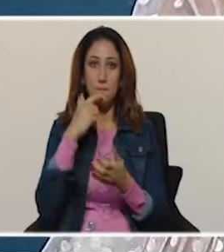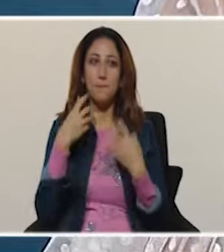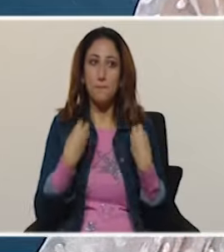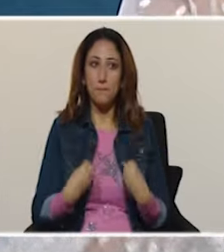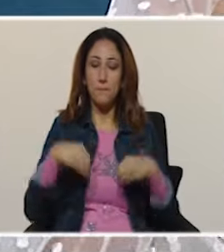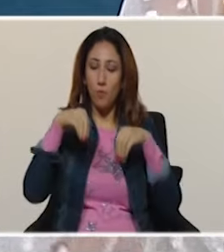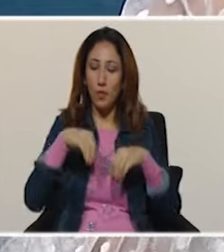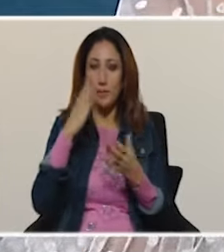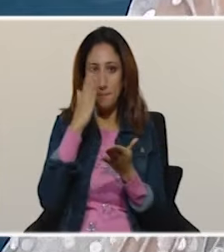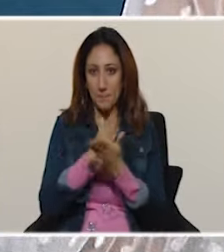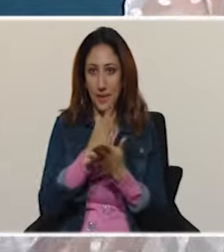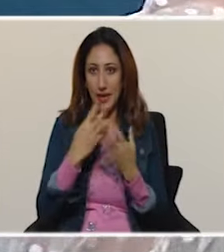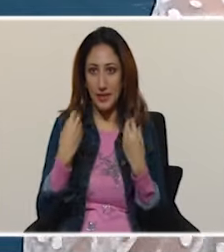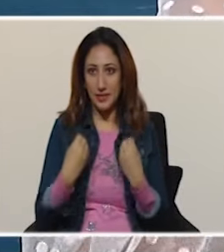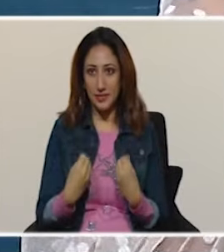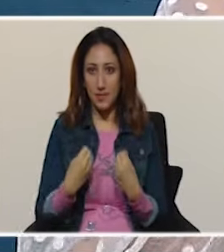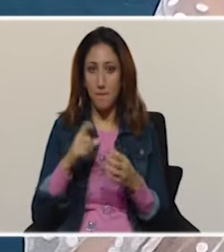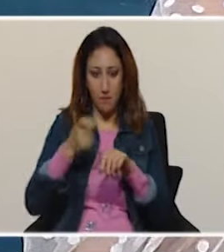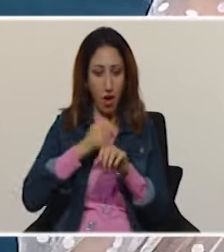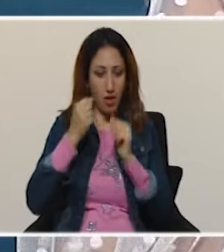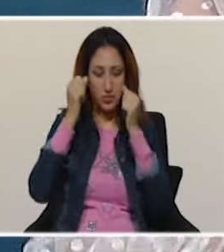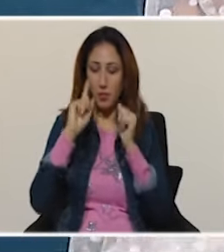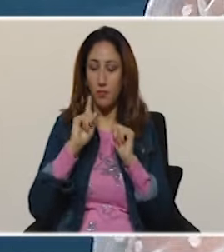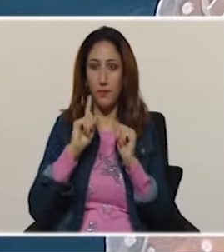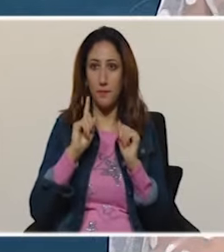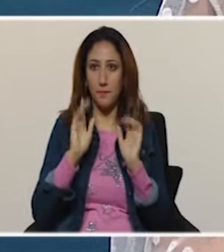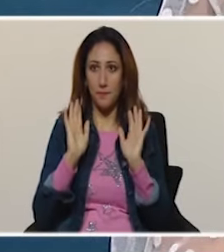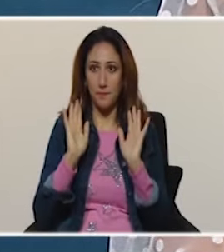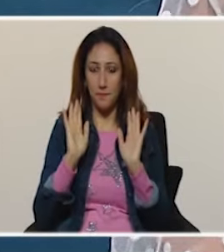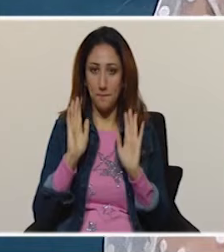اعصابه اسم الله، ولا دبلوماسي لبابا.